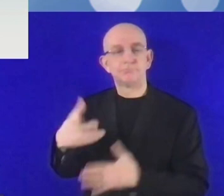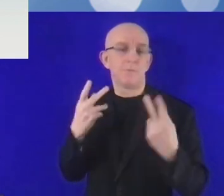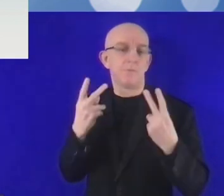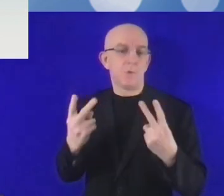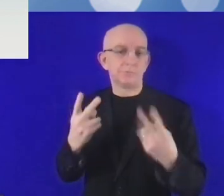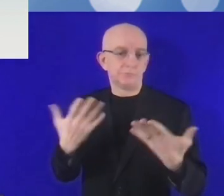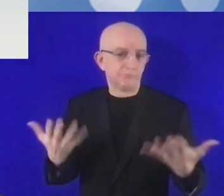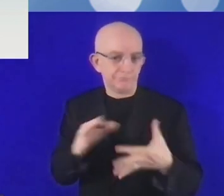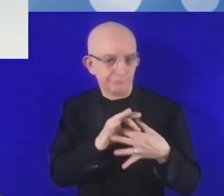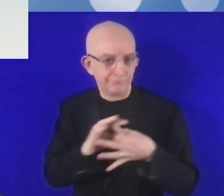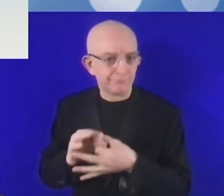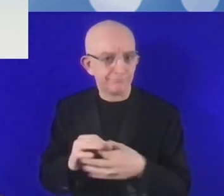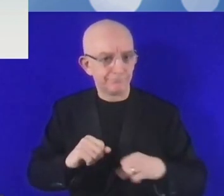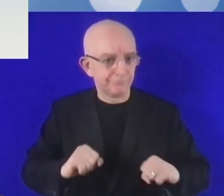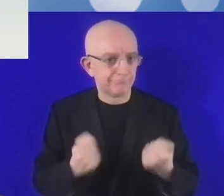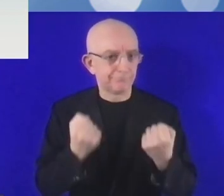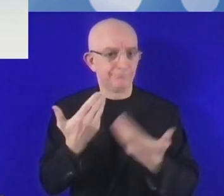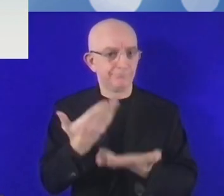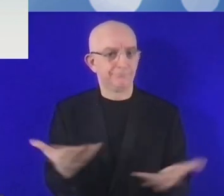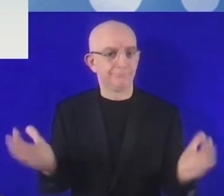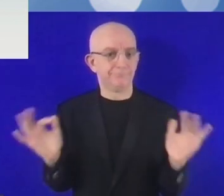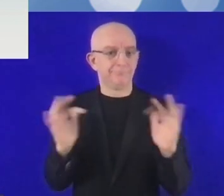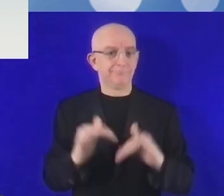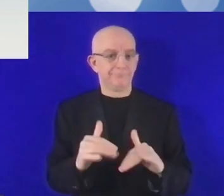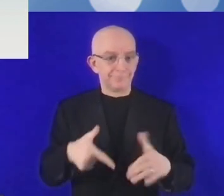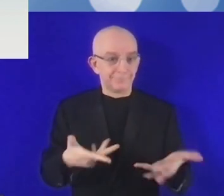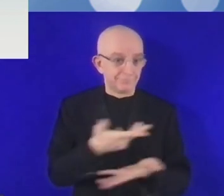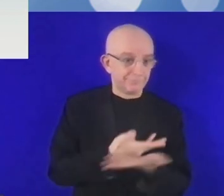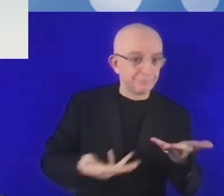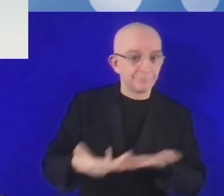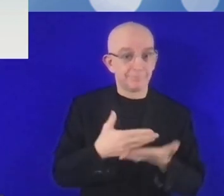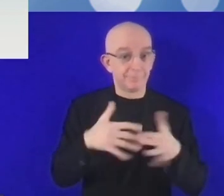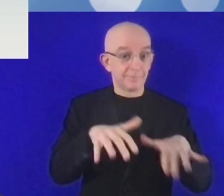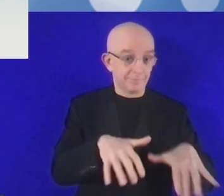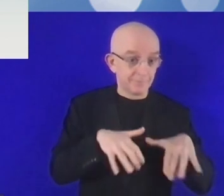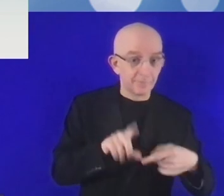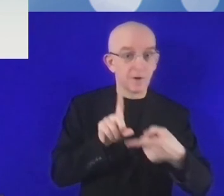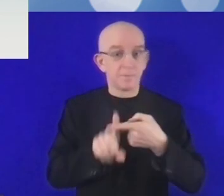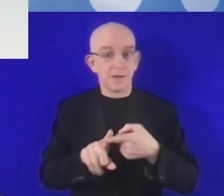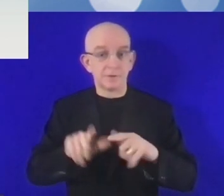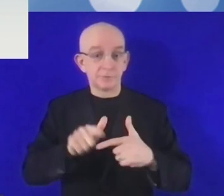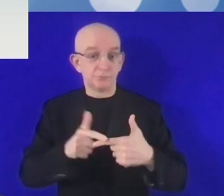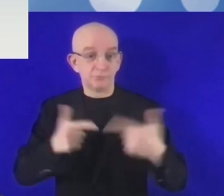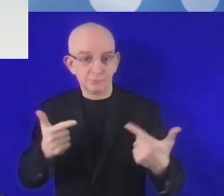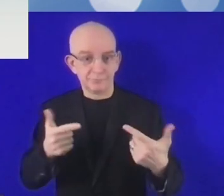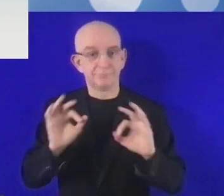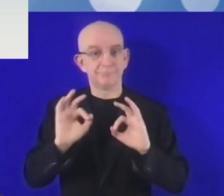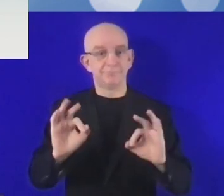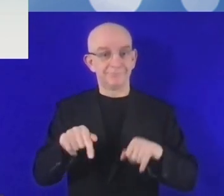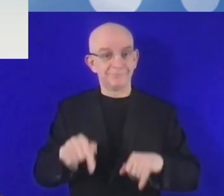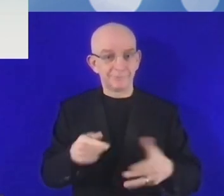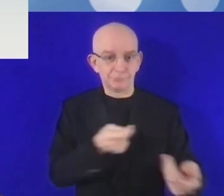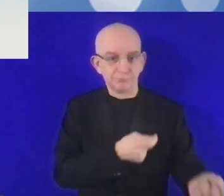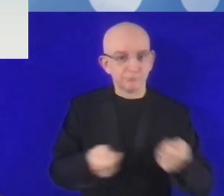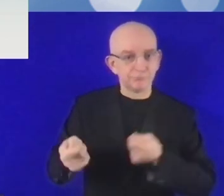的主办方允许我们所有的人参与这次的会议。首先，我想强调